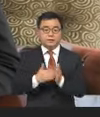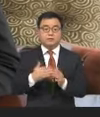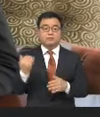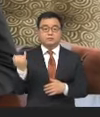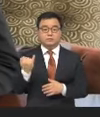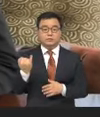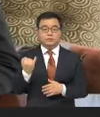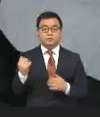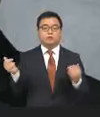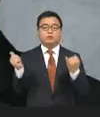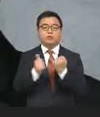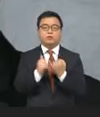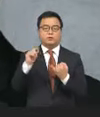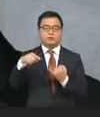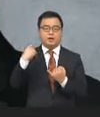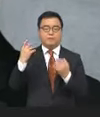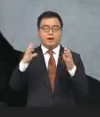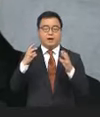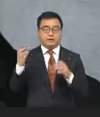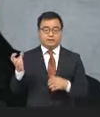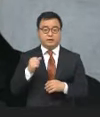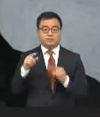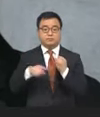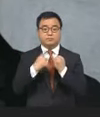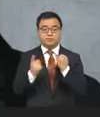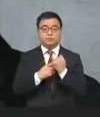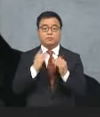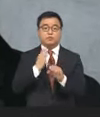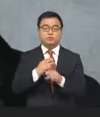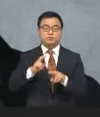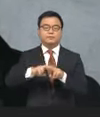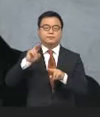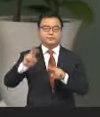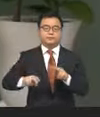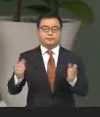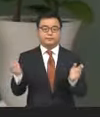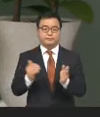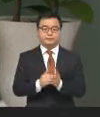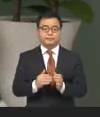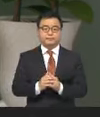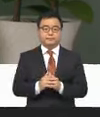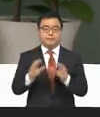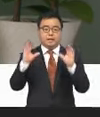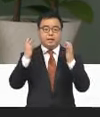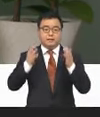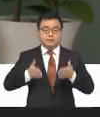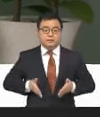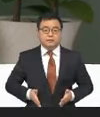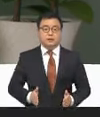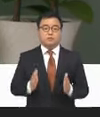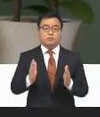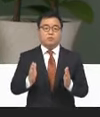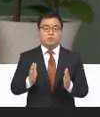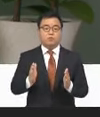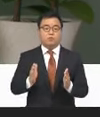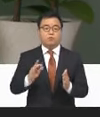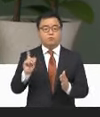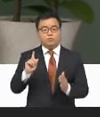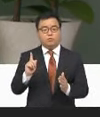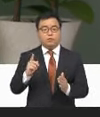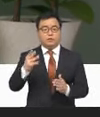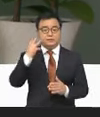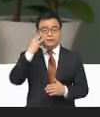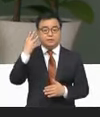결혼해서 아이를 가진 후 만삭의 몸으로 일을 그만두게 됐습니다. 아이를 낳으면서 처음에는 3개월만